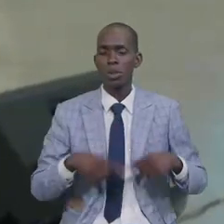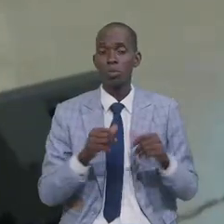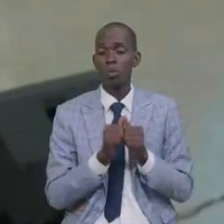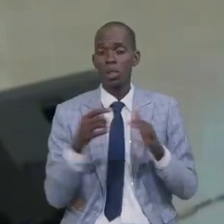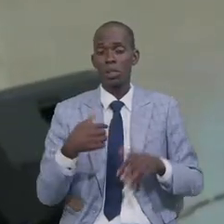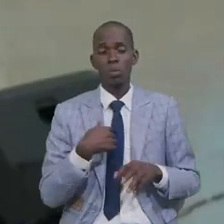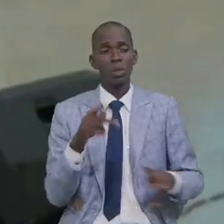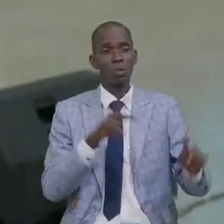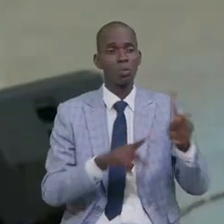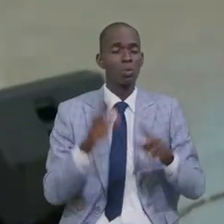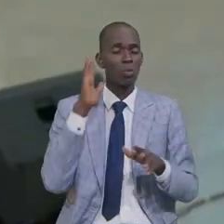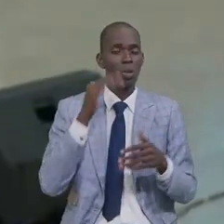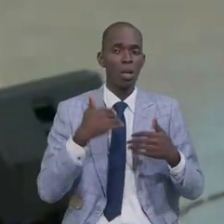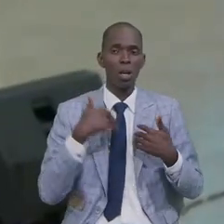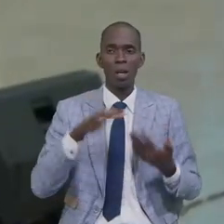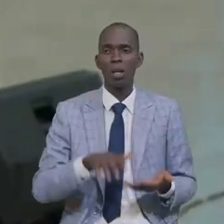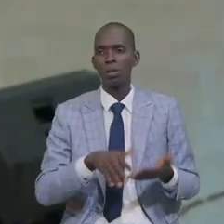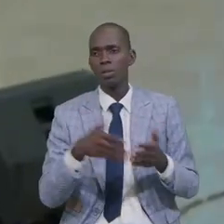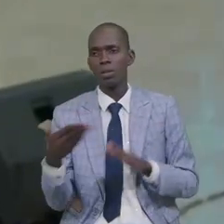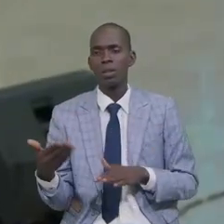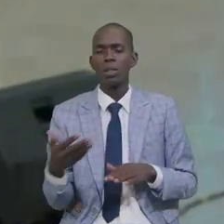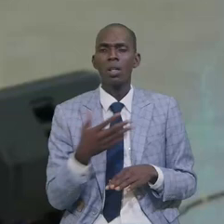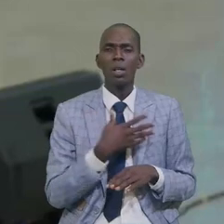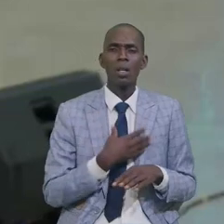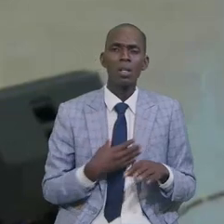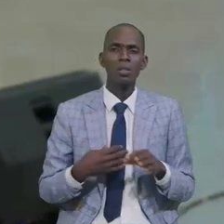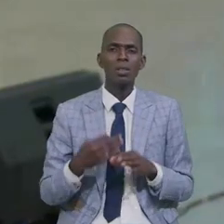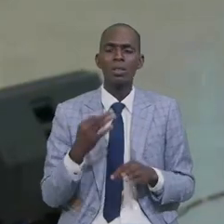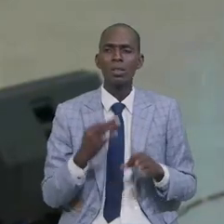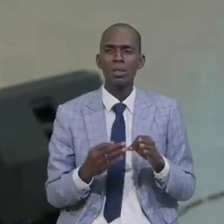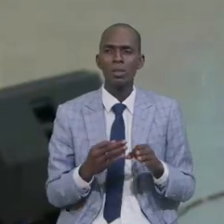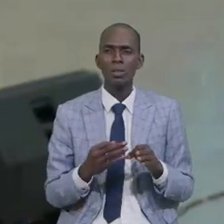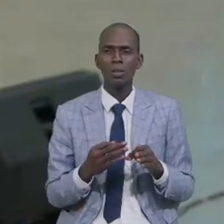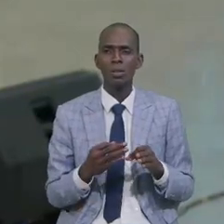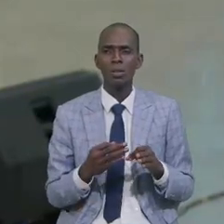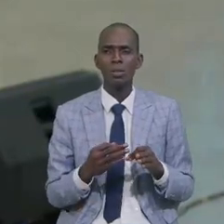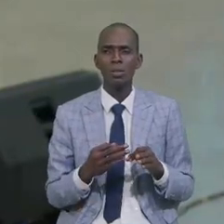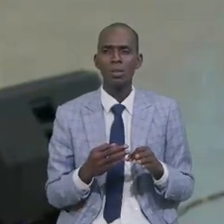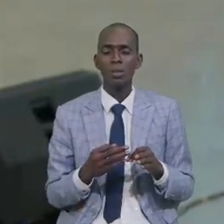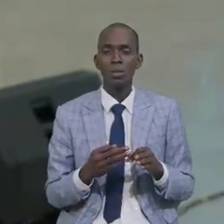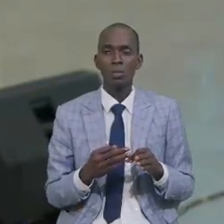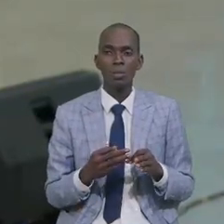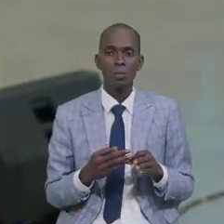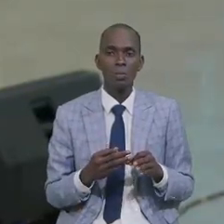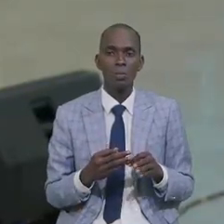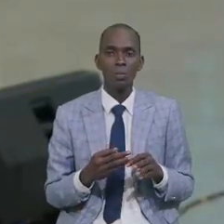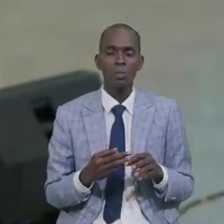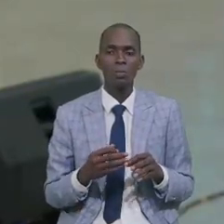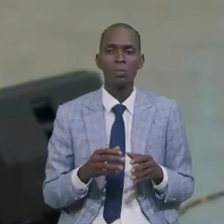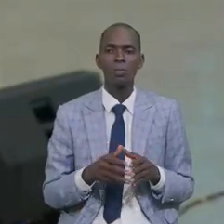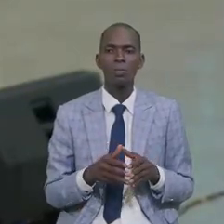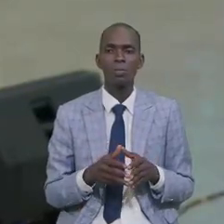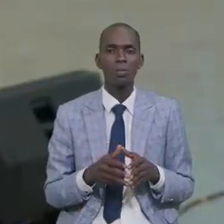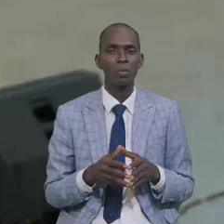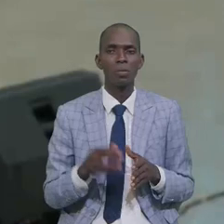Ils seraient morts sans moi, ceci ou cela. Et s'ils font quelque chose, pas erreur,